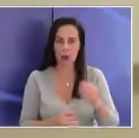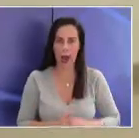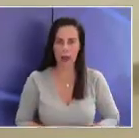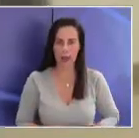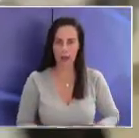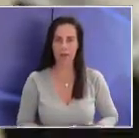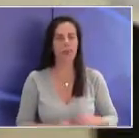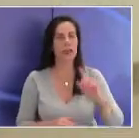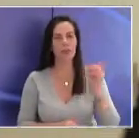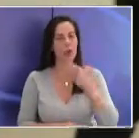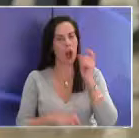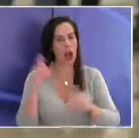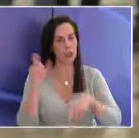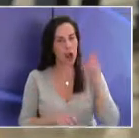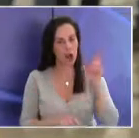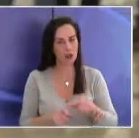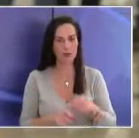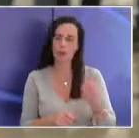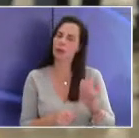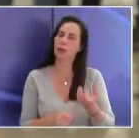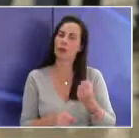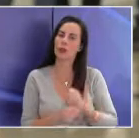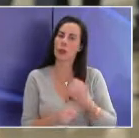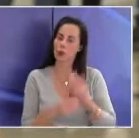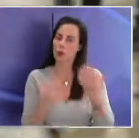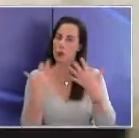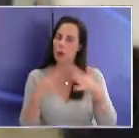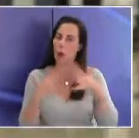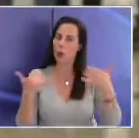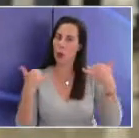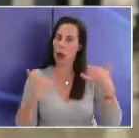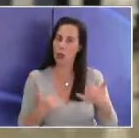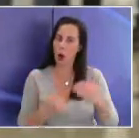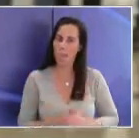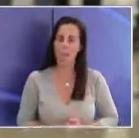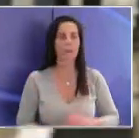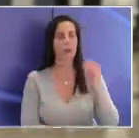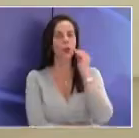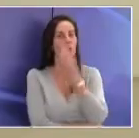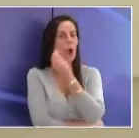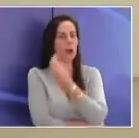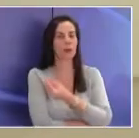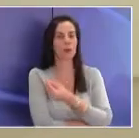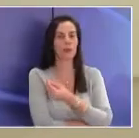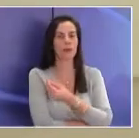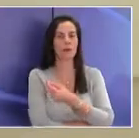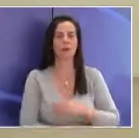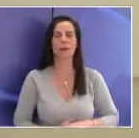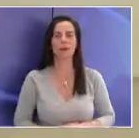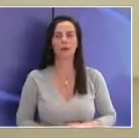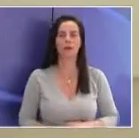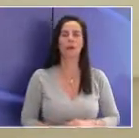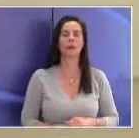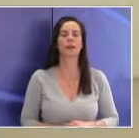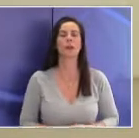שקד ועם כל האנשים והקולות שעושים את הדרמה היומית שלנו כאן. צהריים טובים, שרת המשפטים איילת שקד. צהריים